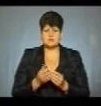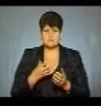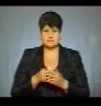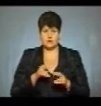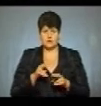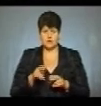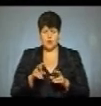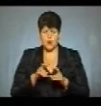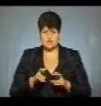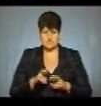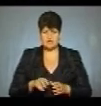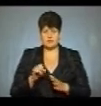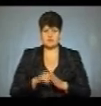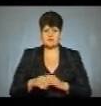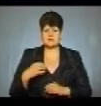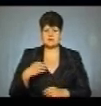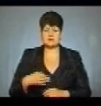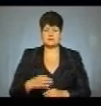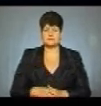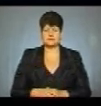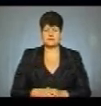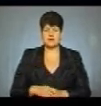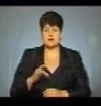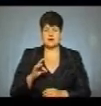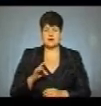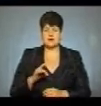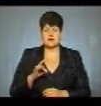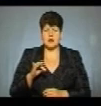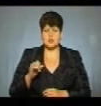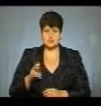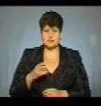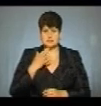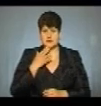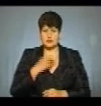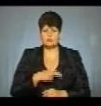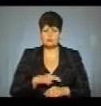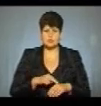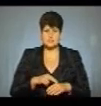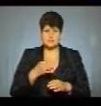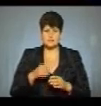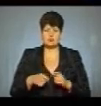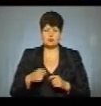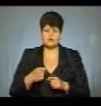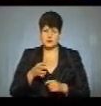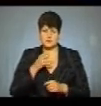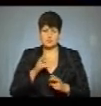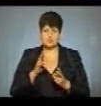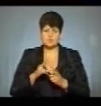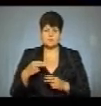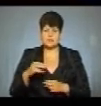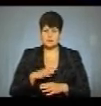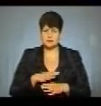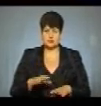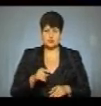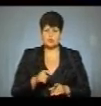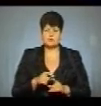контроль розслідування вбивства сина. Речник Нацполіції області Сергій Крета повідомив, що правопорушень під час зустрічі президента не було. За його